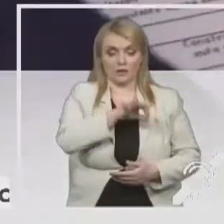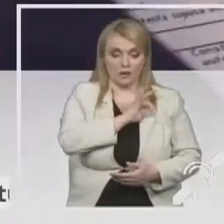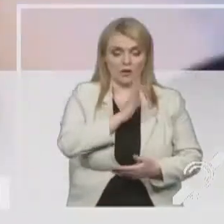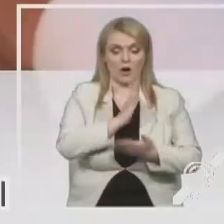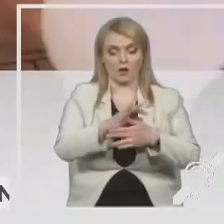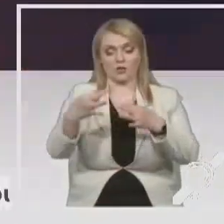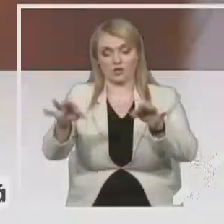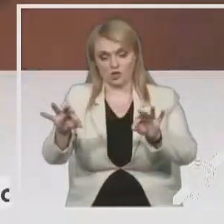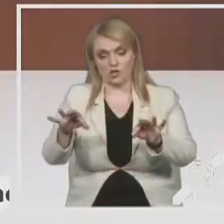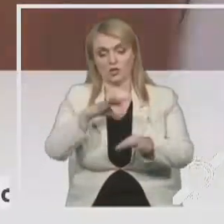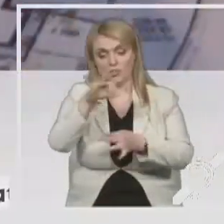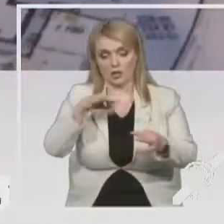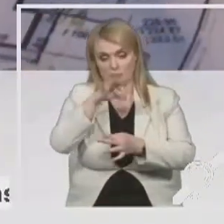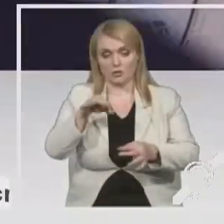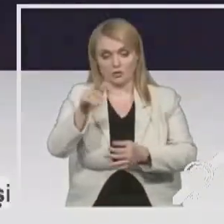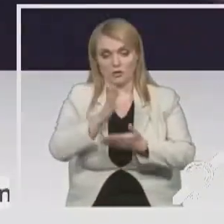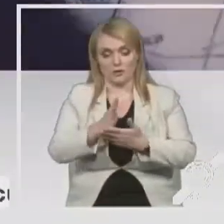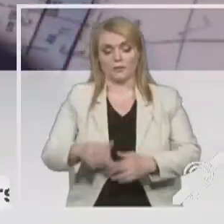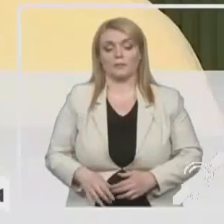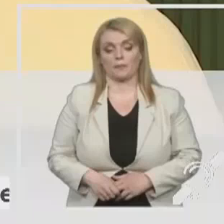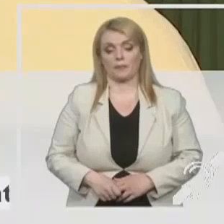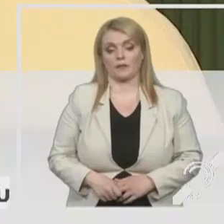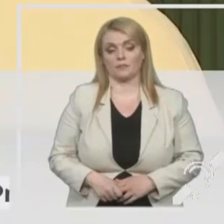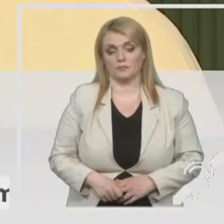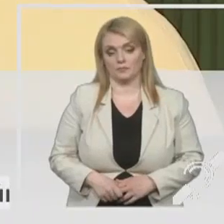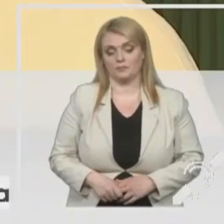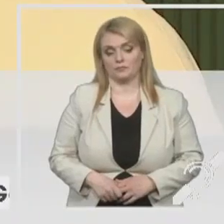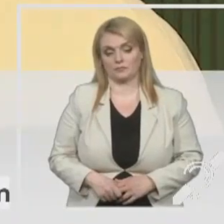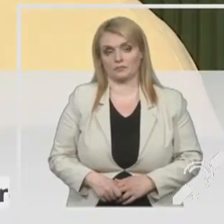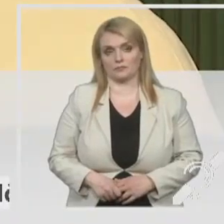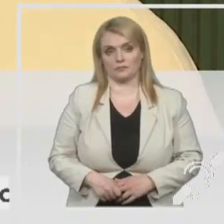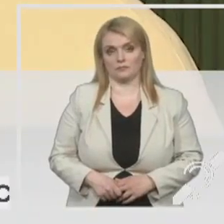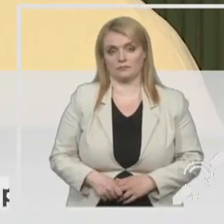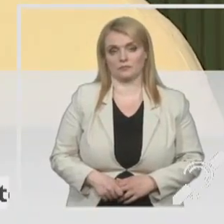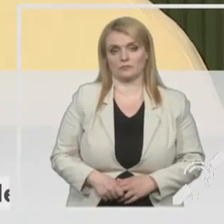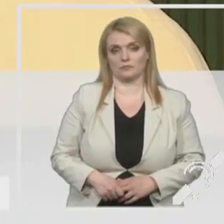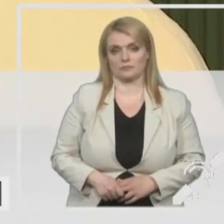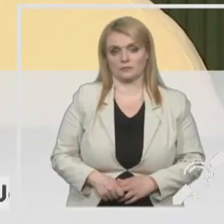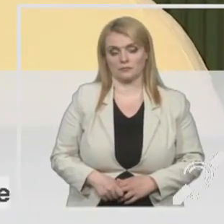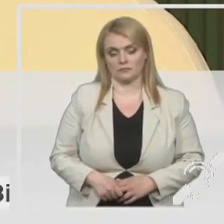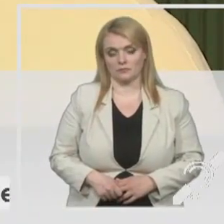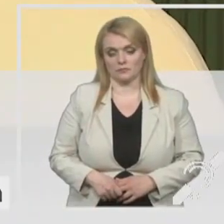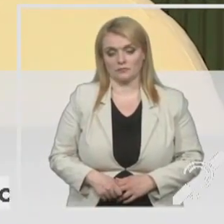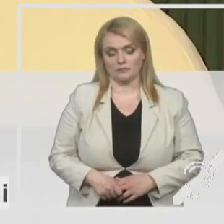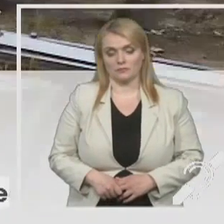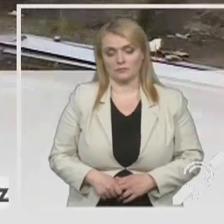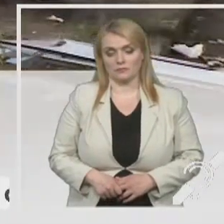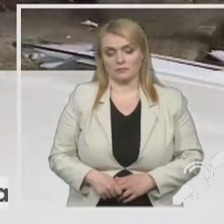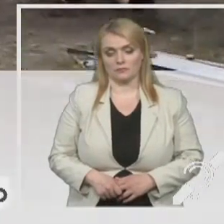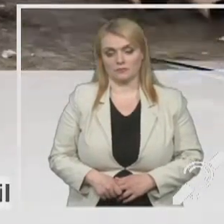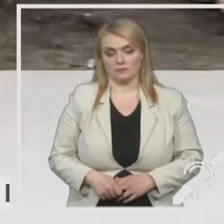un grup de inițiativă din blocurile 98-1 și 98-3. Și are careva înțelegeri care deja le